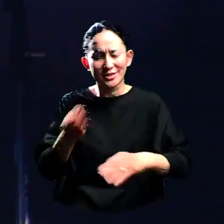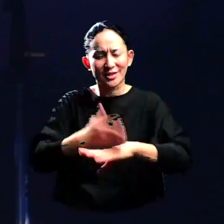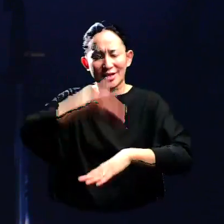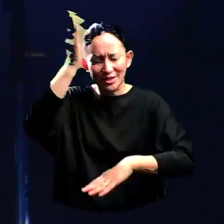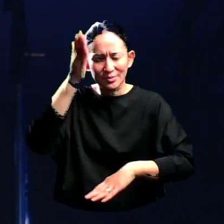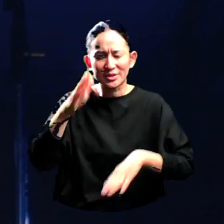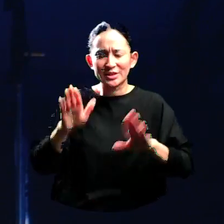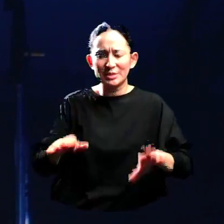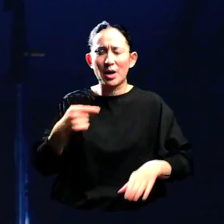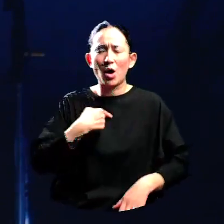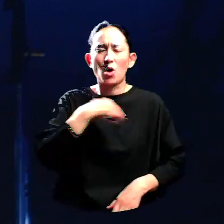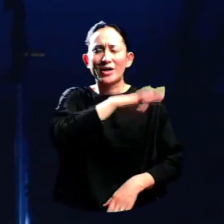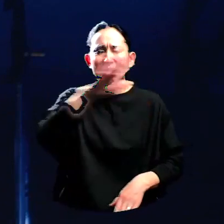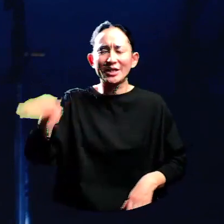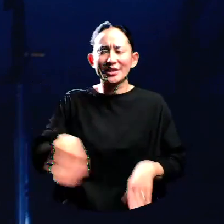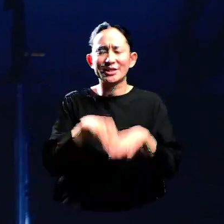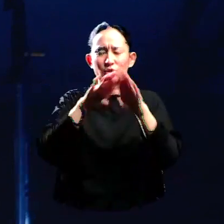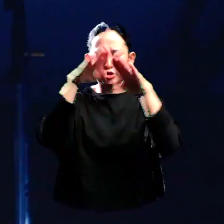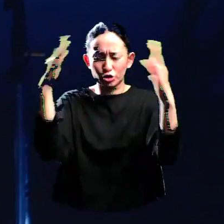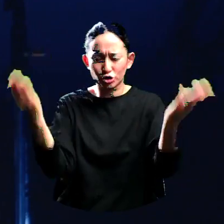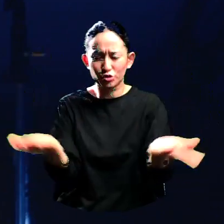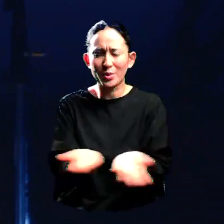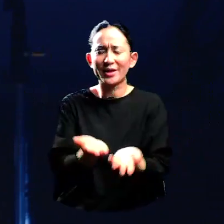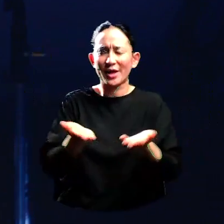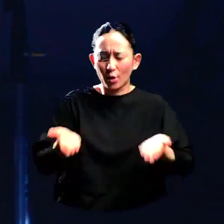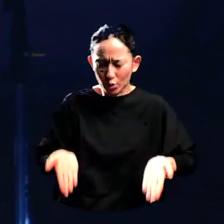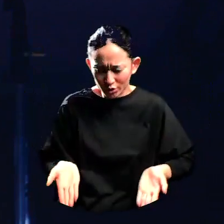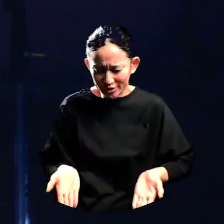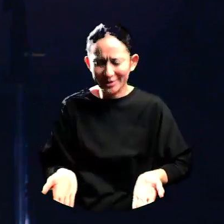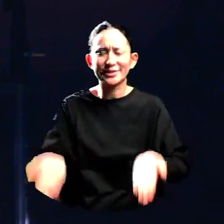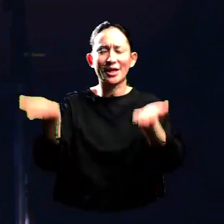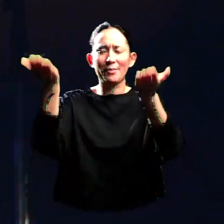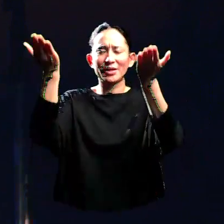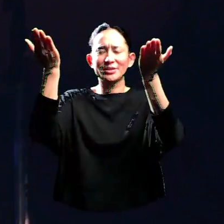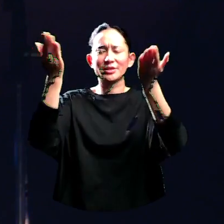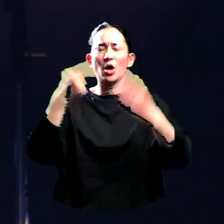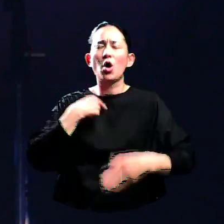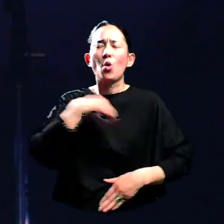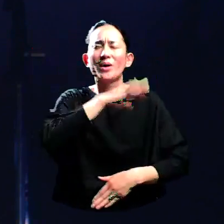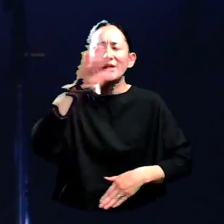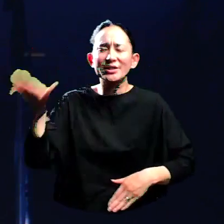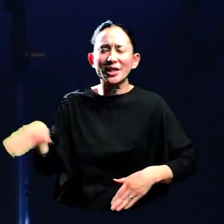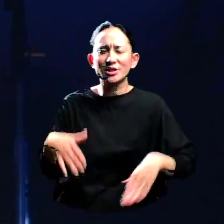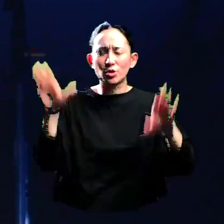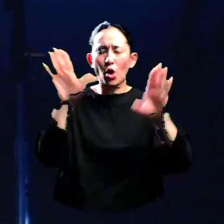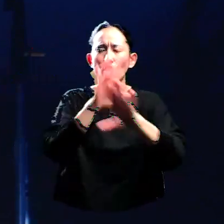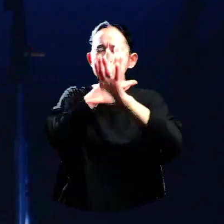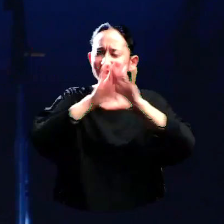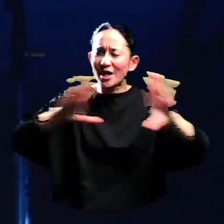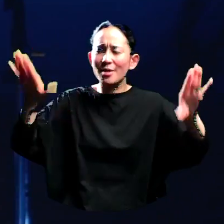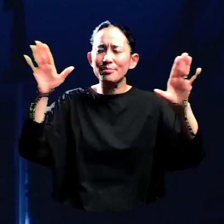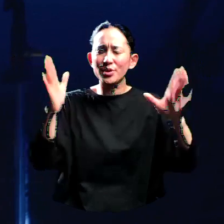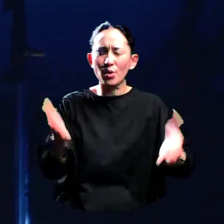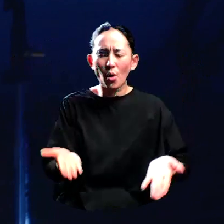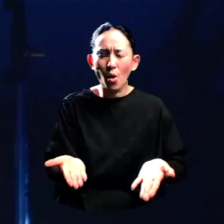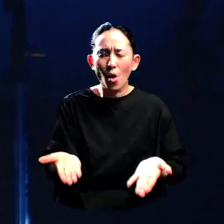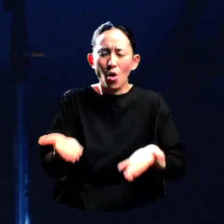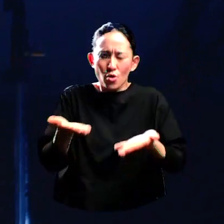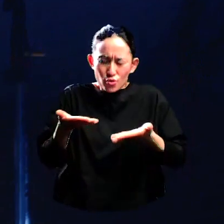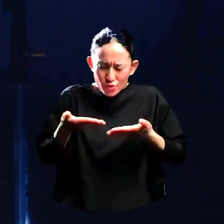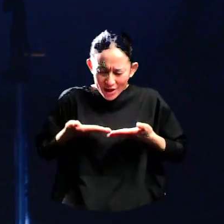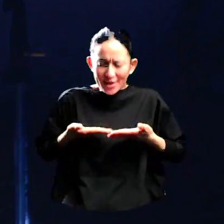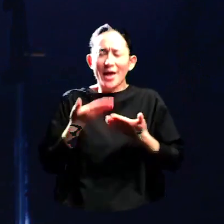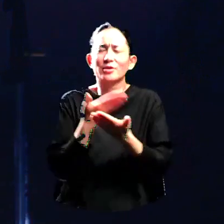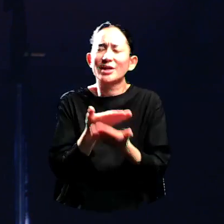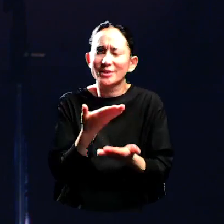。神様、この賛美を用いてください。神様、完全ではない私たちだけど、あ